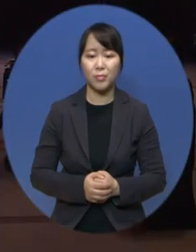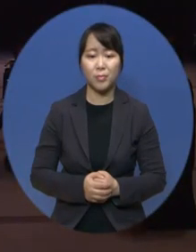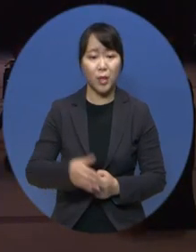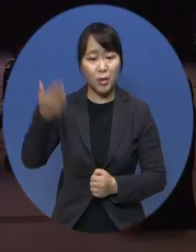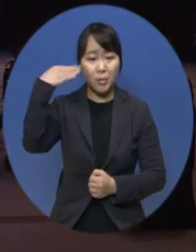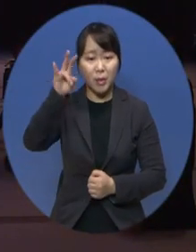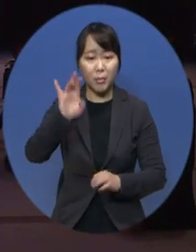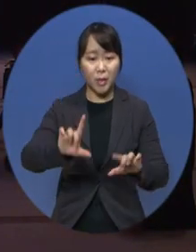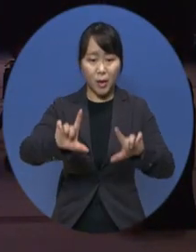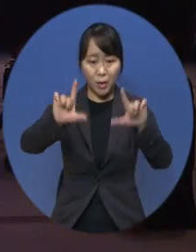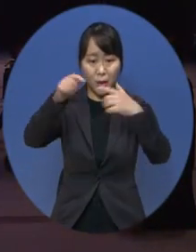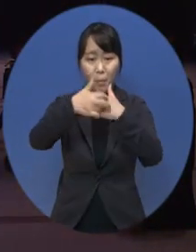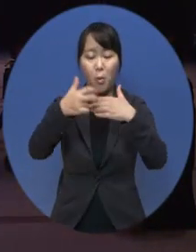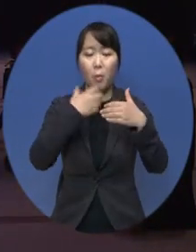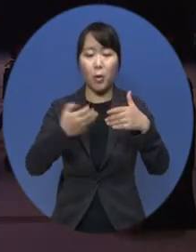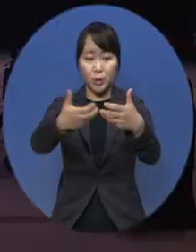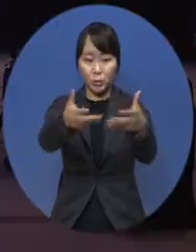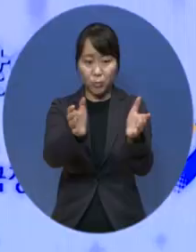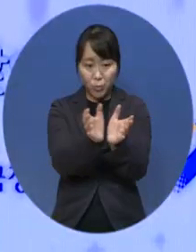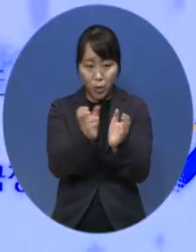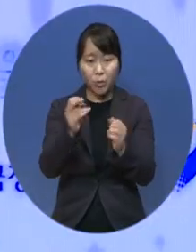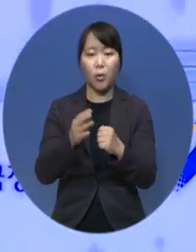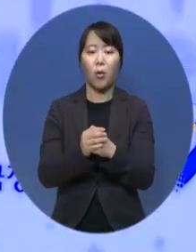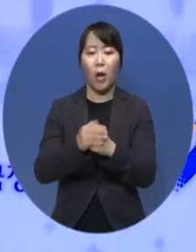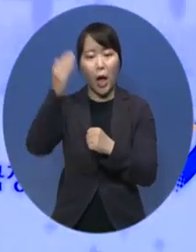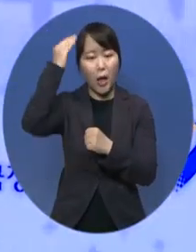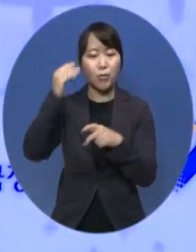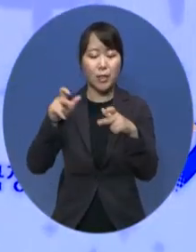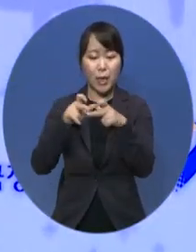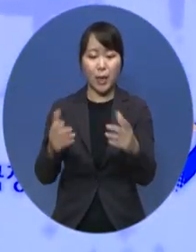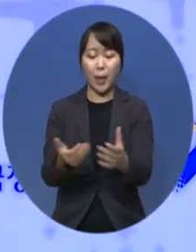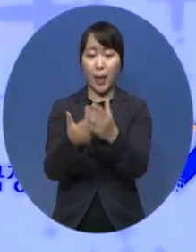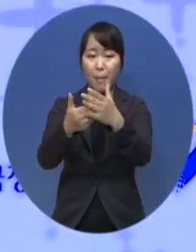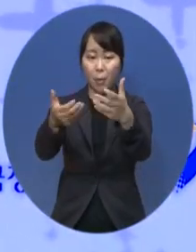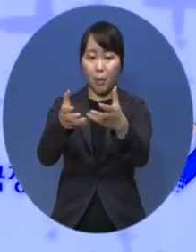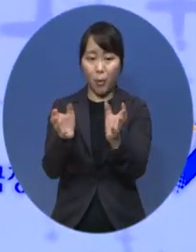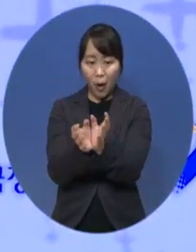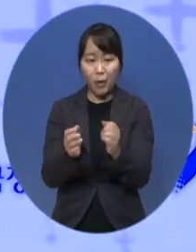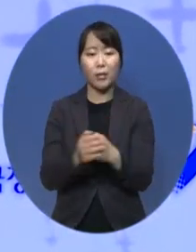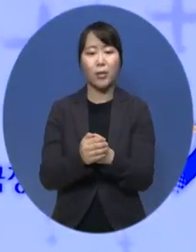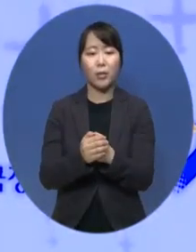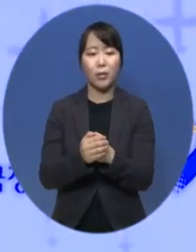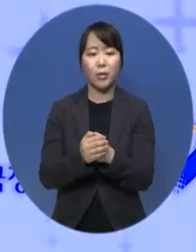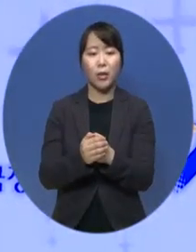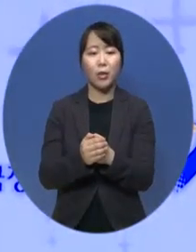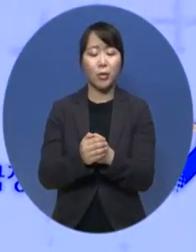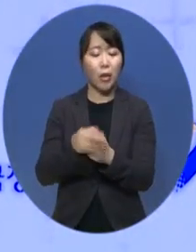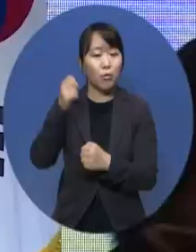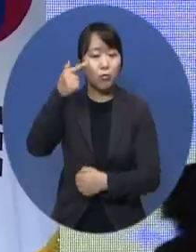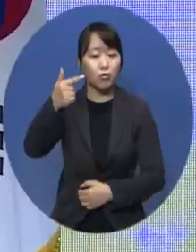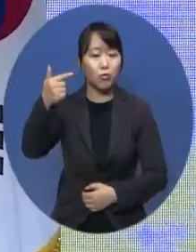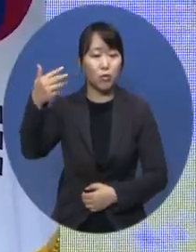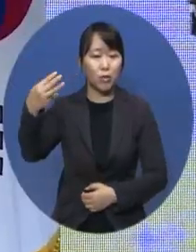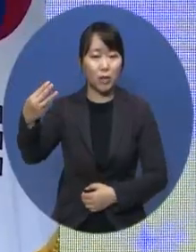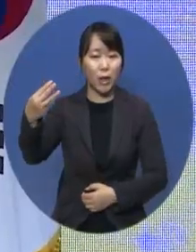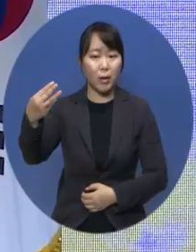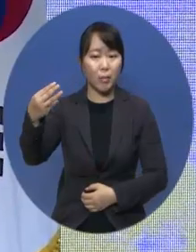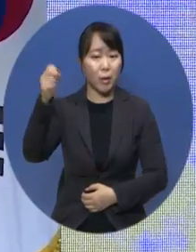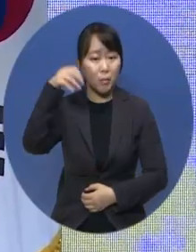지난 24일 보건복지부와 한국장애인개발원은 63 컨벤션센터 그랜드